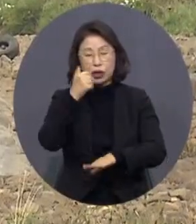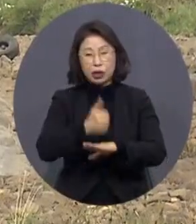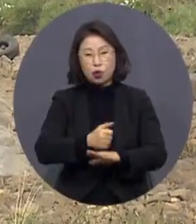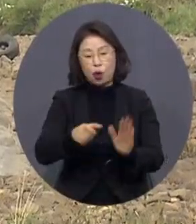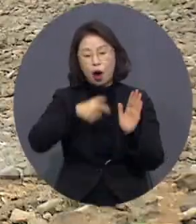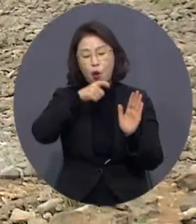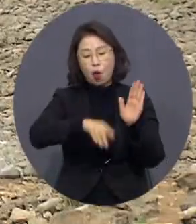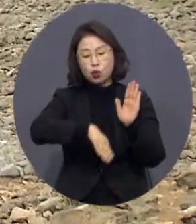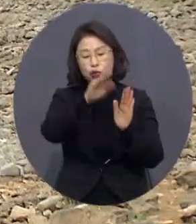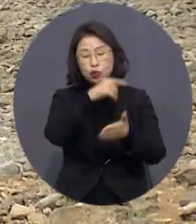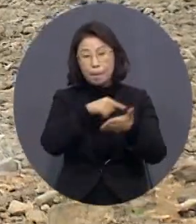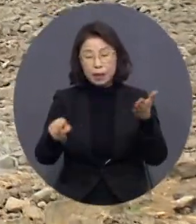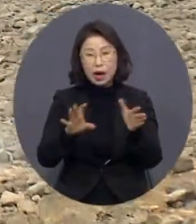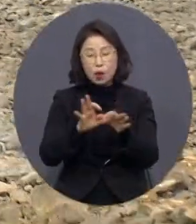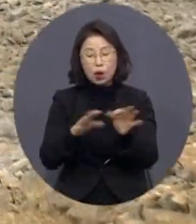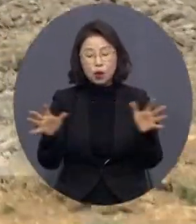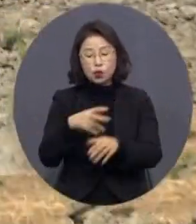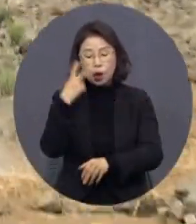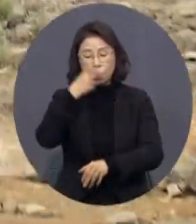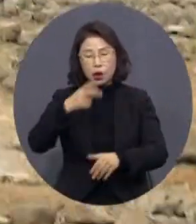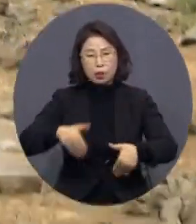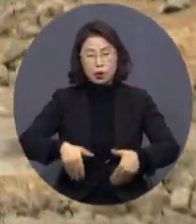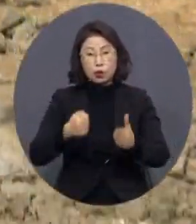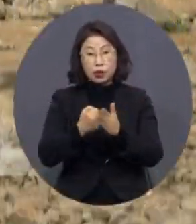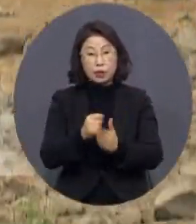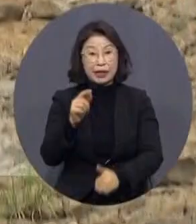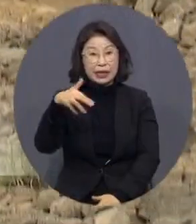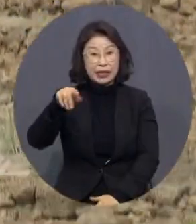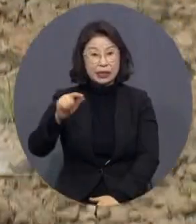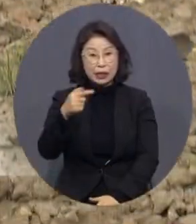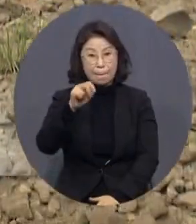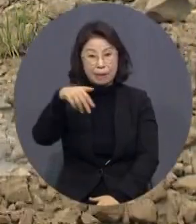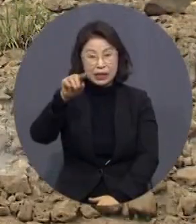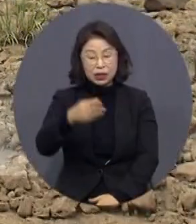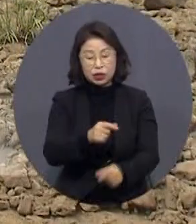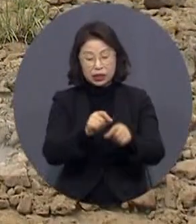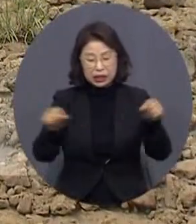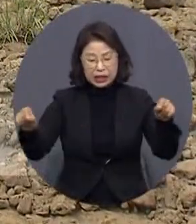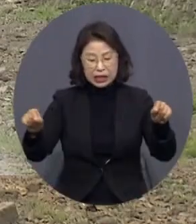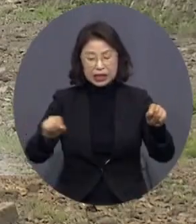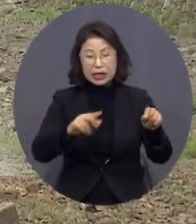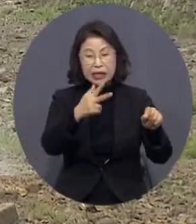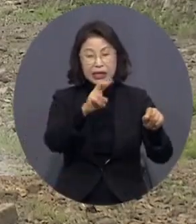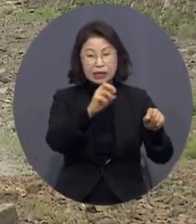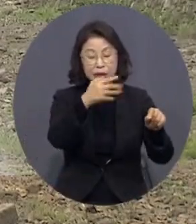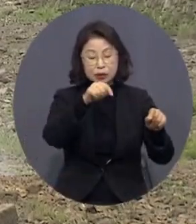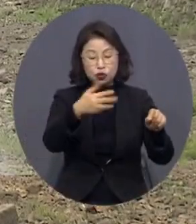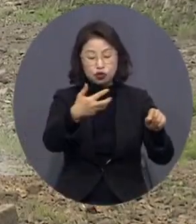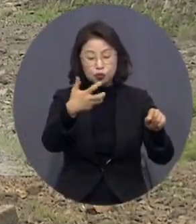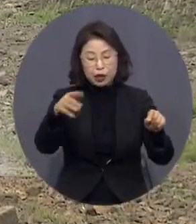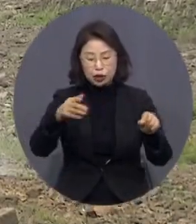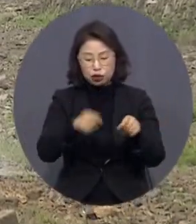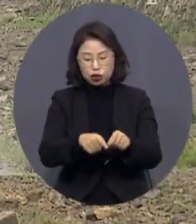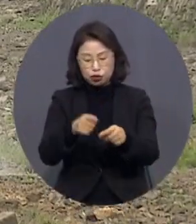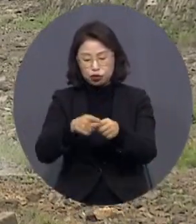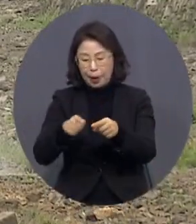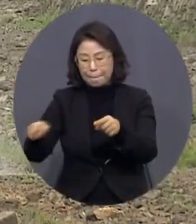시급성과 통합관리 필요성 등을 반영해 천미천 전체 28.98km 가운데 하류